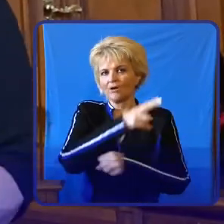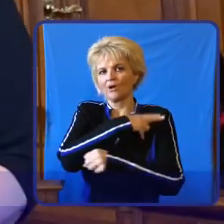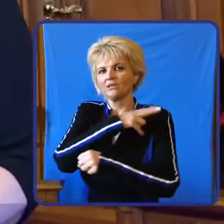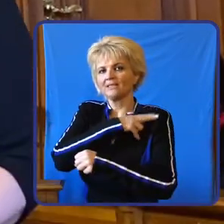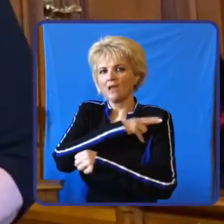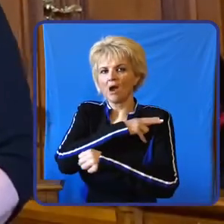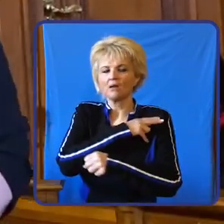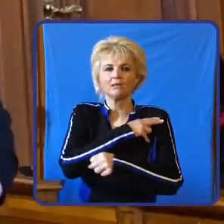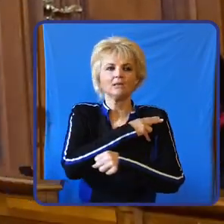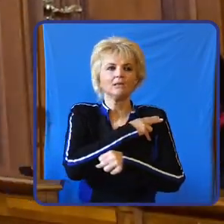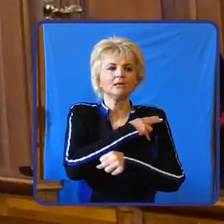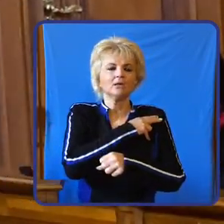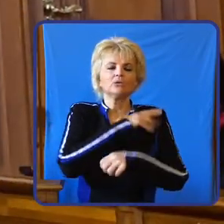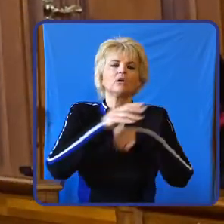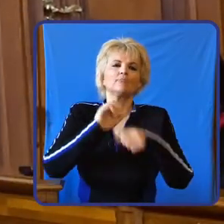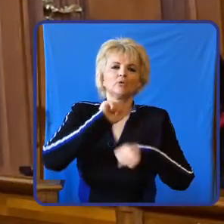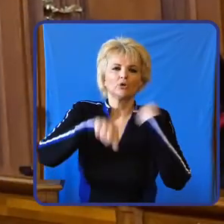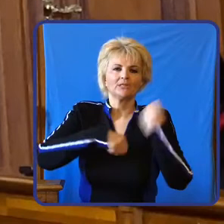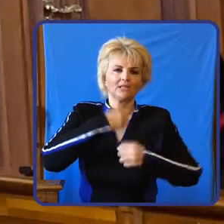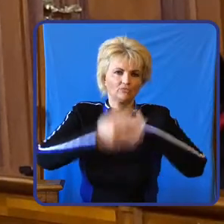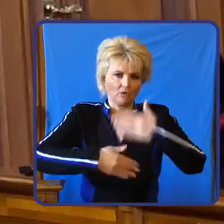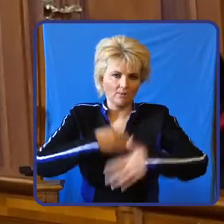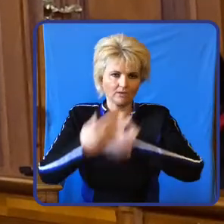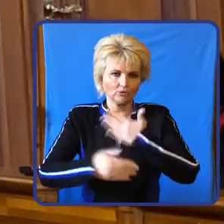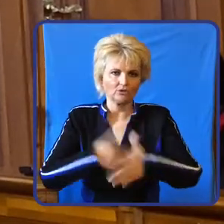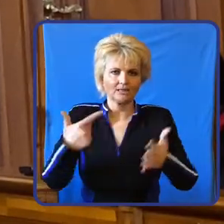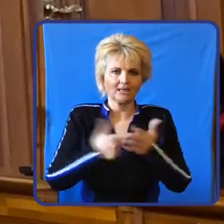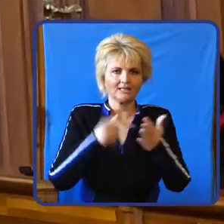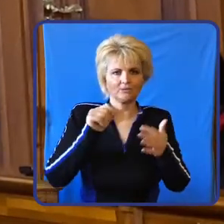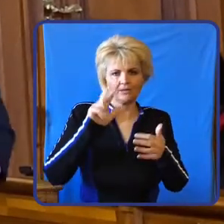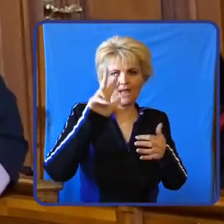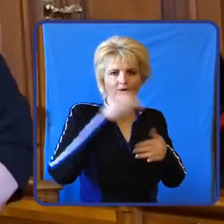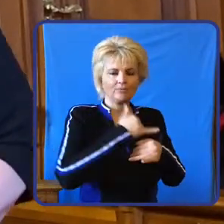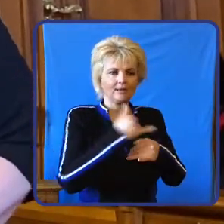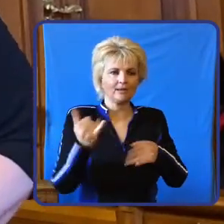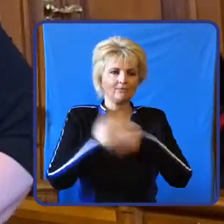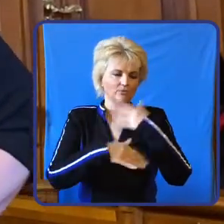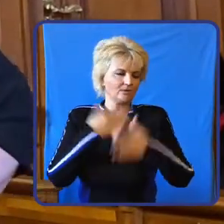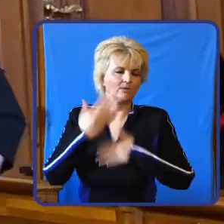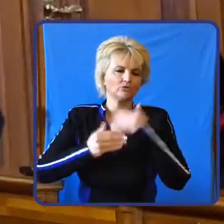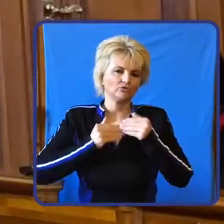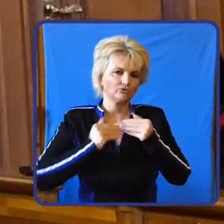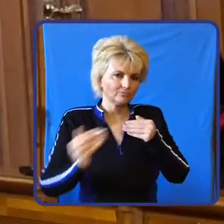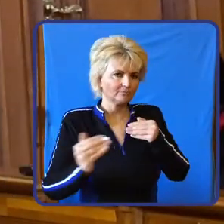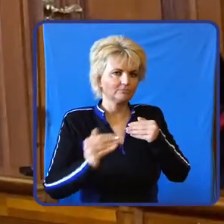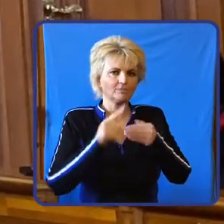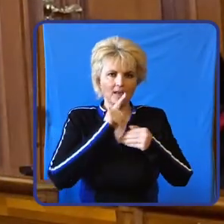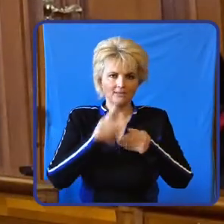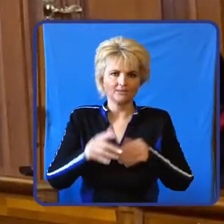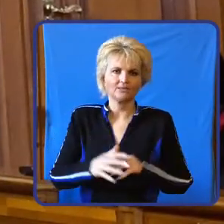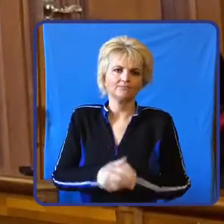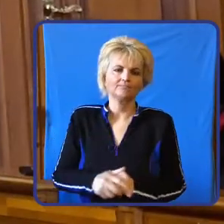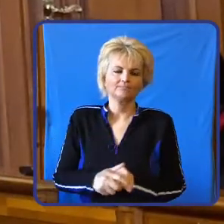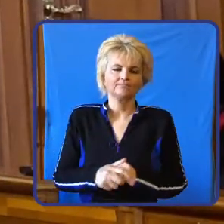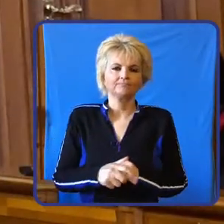arra, hogy a likviditás 2023 évben folyamatosan